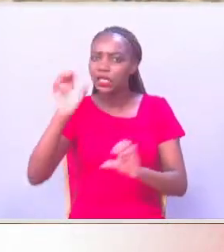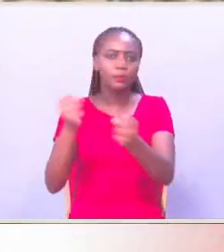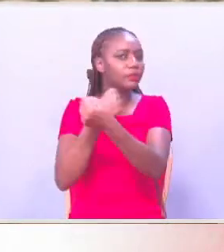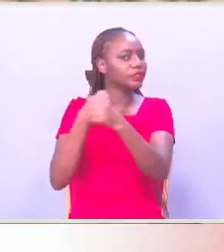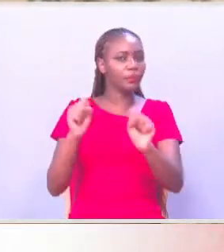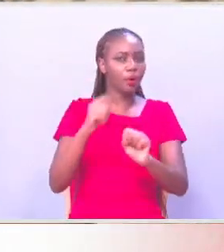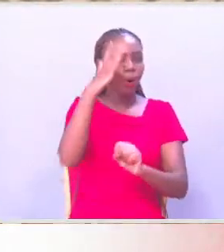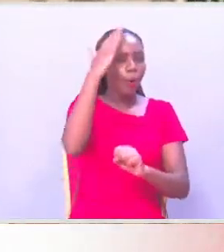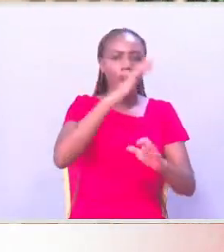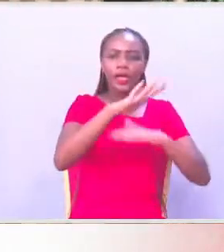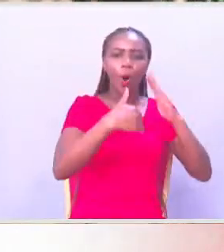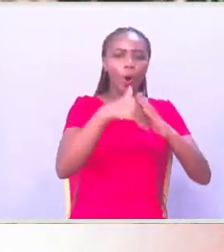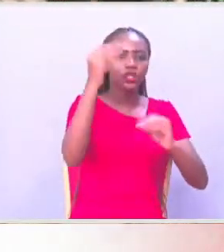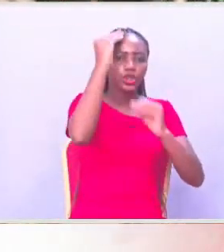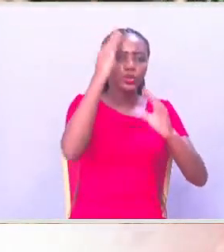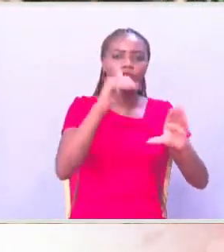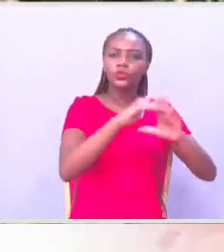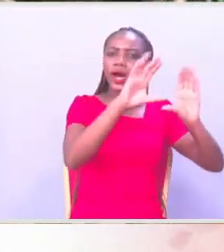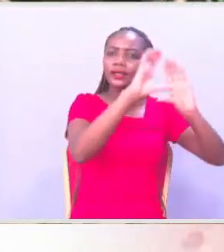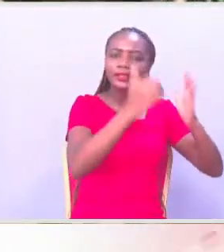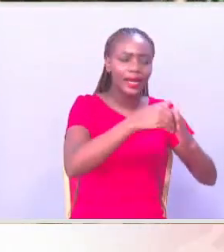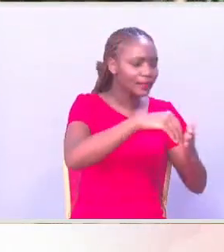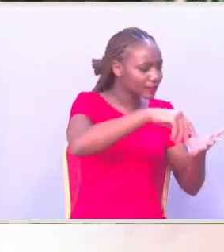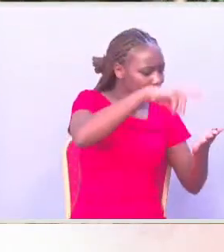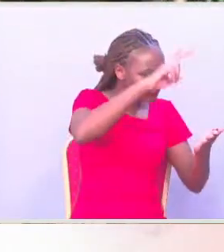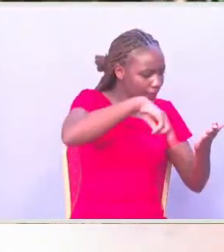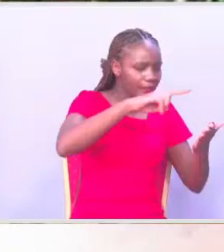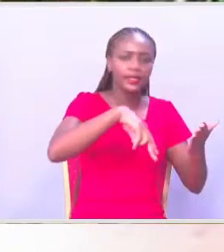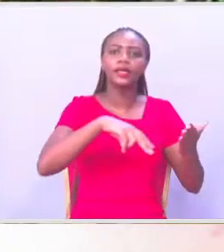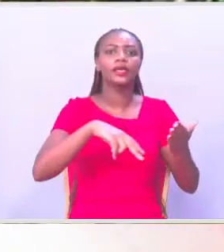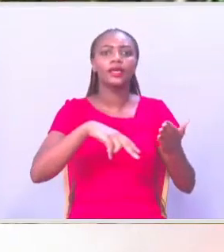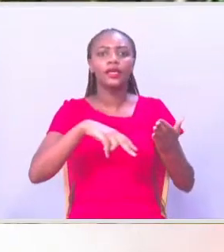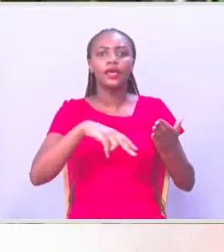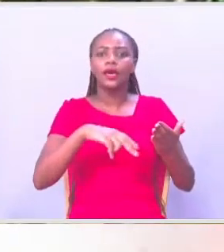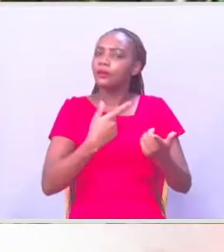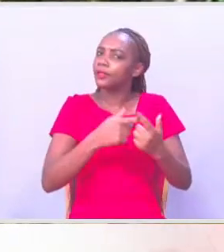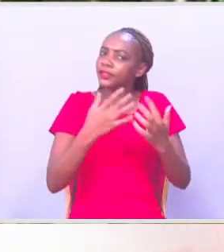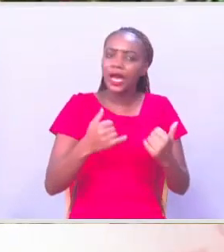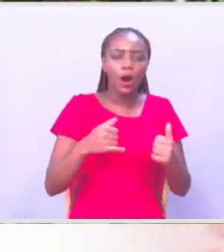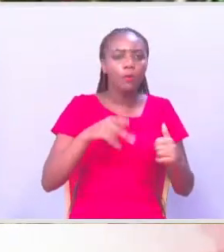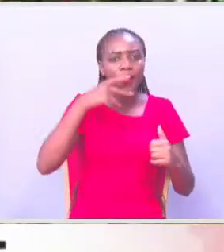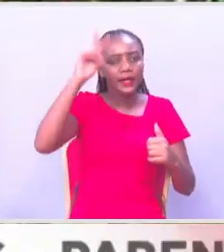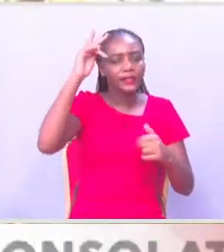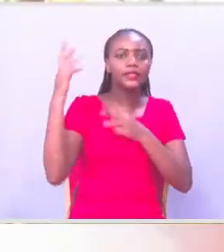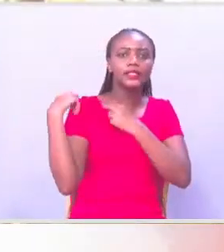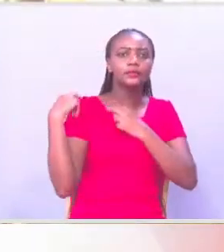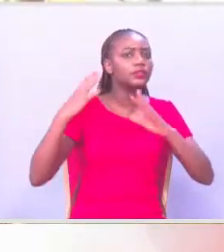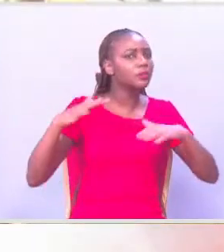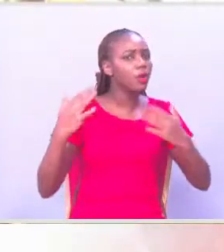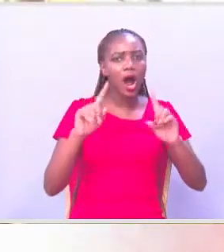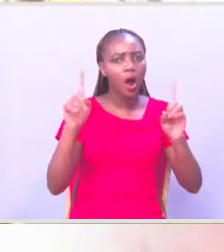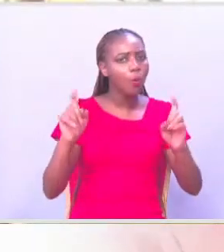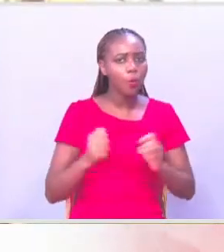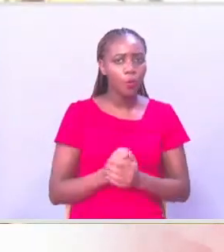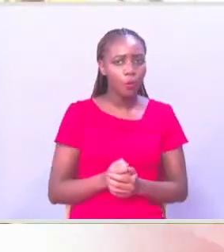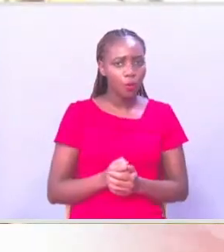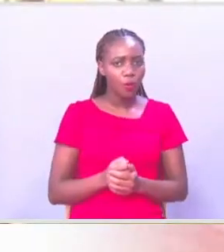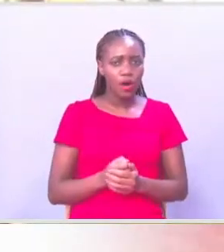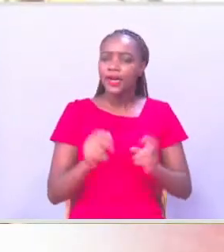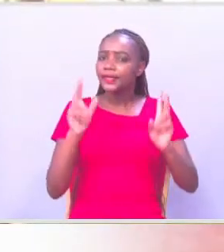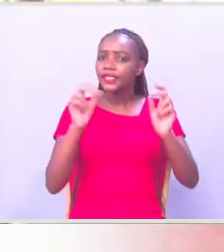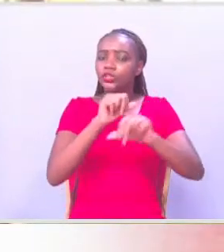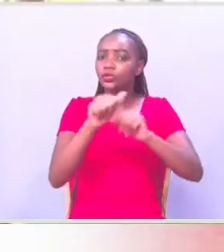wanasoma. Kama wanafunzi wangekuwa kule, hiyo tungesema ni wanafunzi, lakini wanafunzi walikuwa darasani. Jambo la watoto kwa